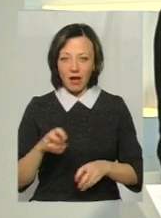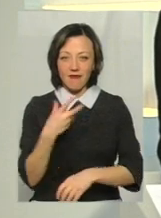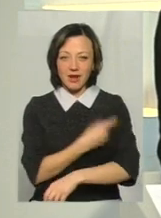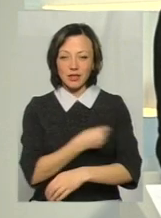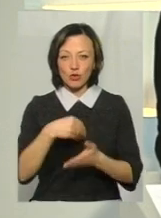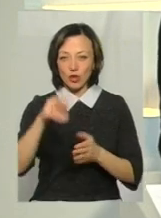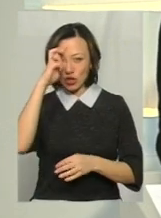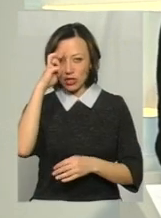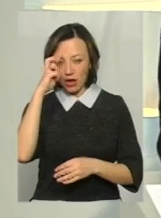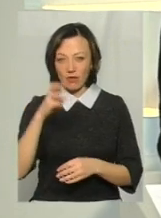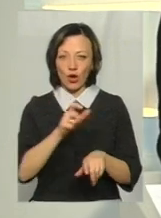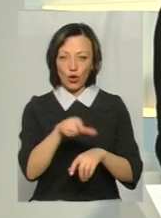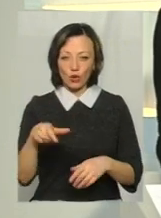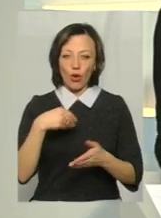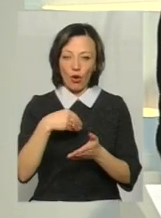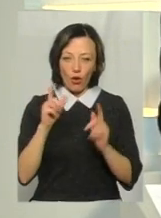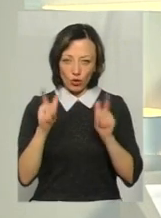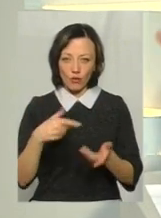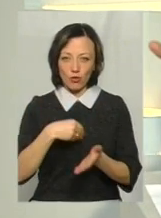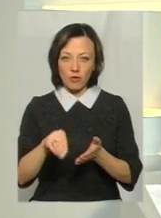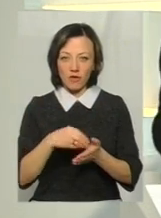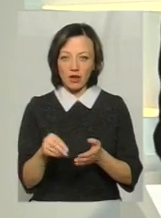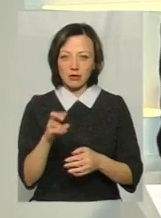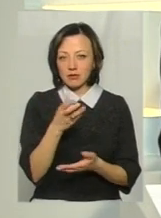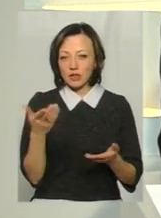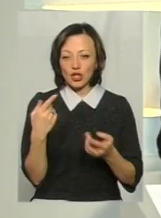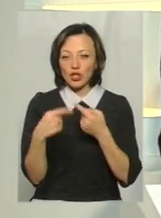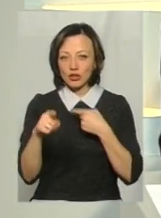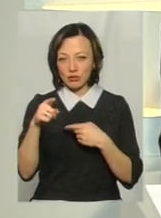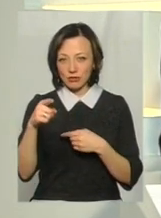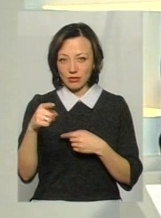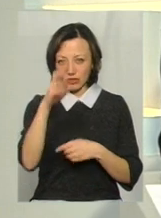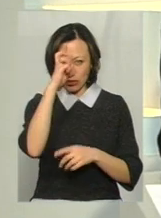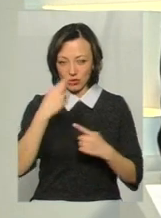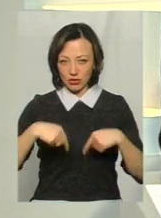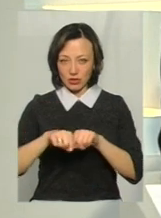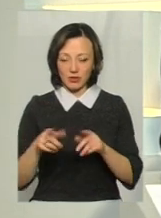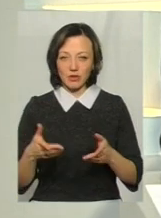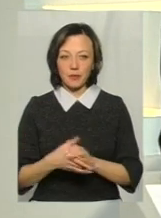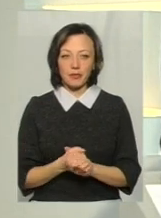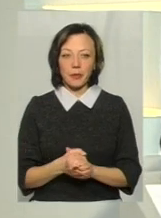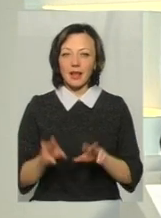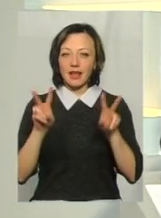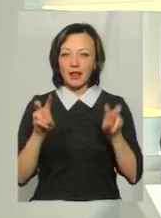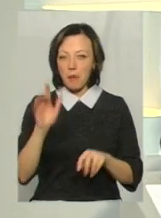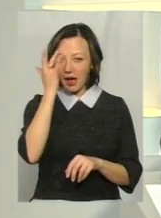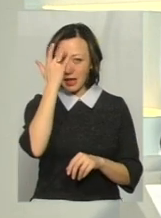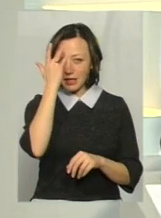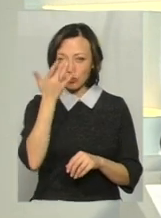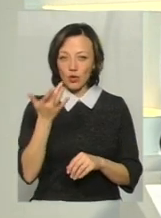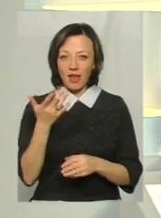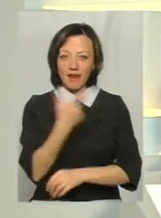за державні кошти, люди готові йти в аптеки купувати там, ну, там якогось більгійського походження. Я так розумію, що бо тема індійської вакцини,